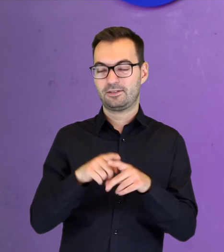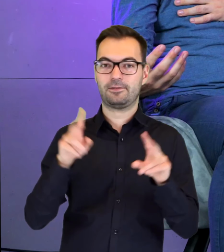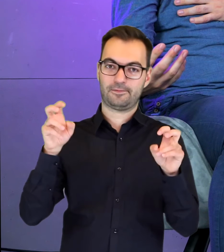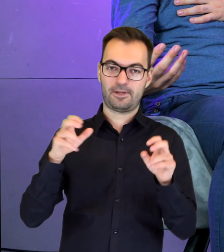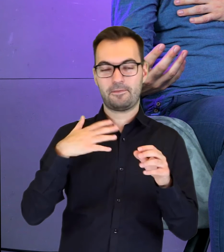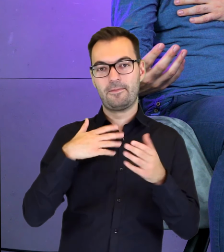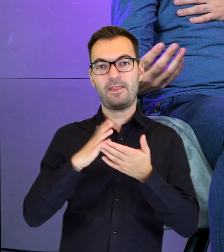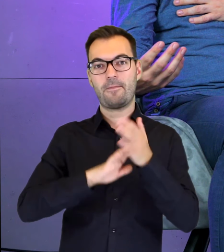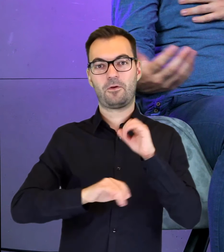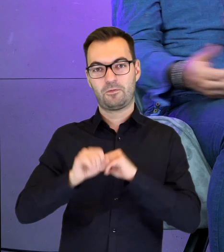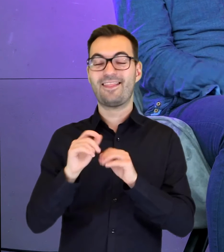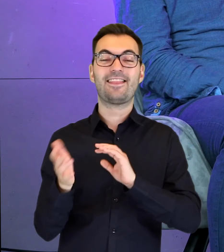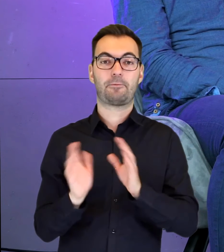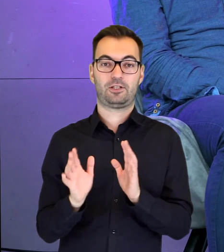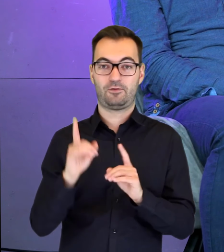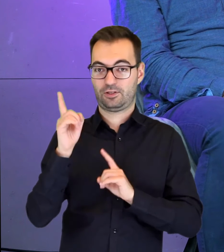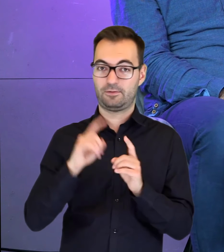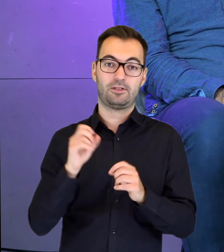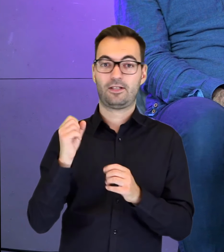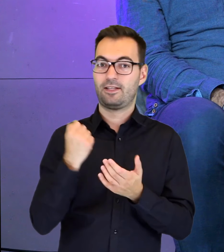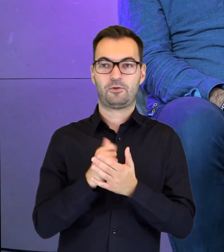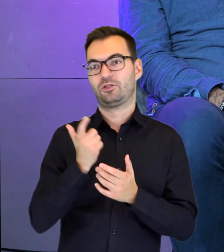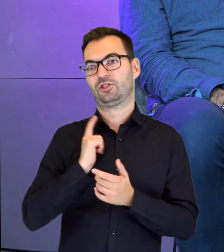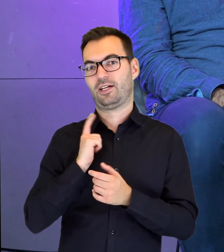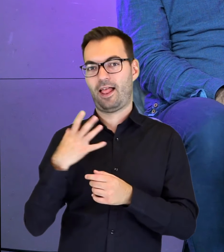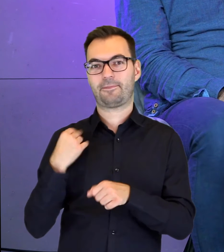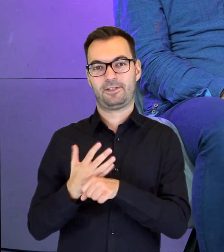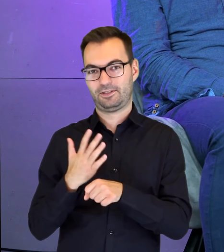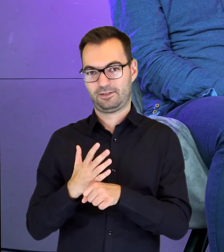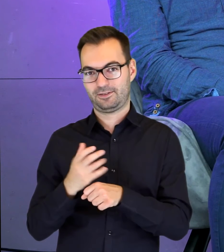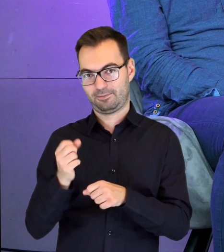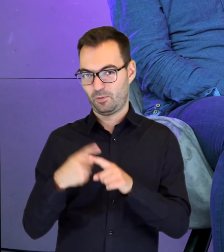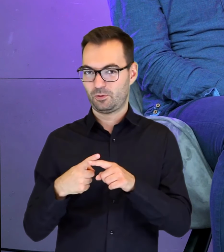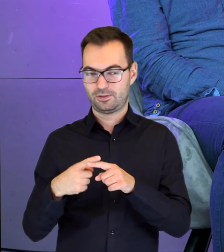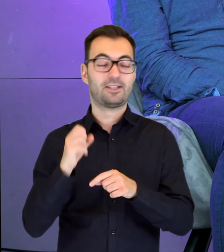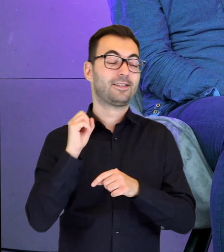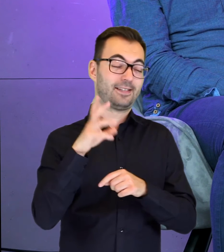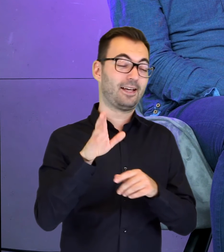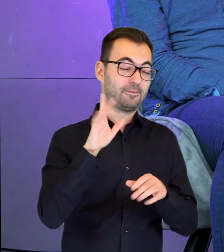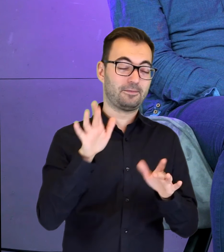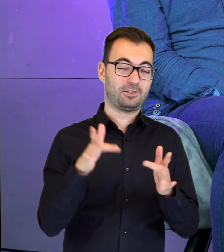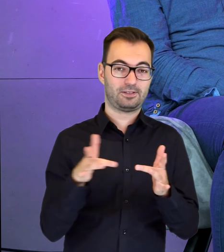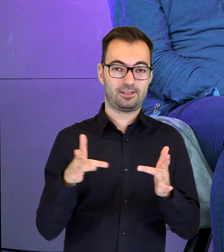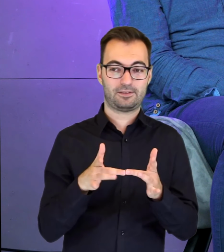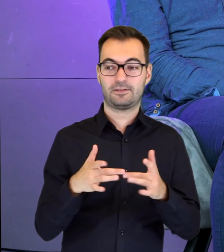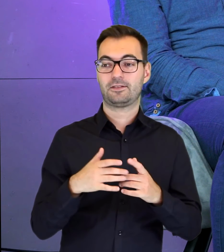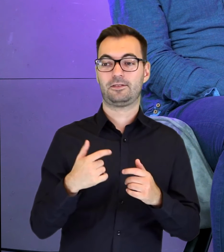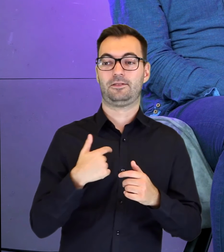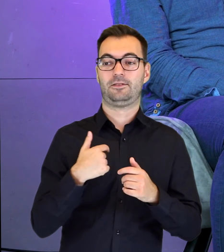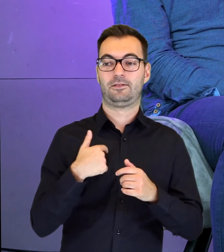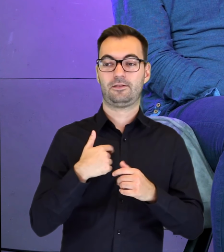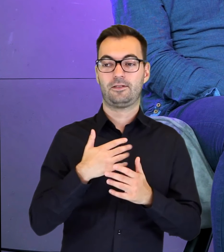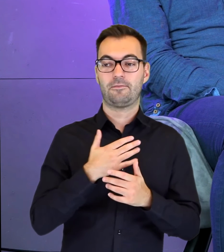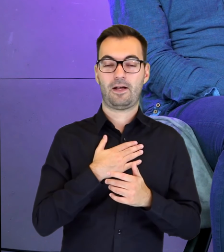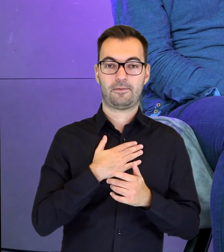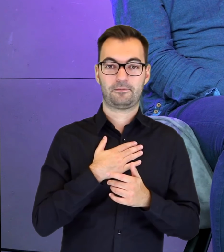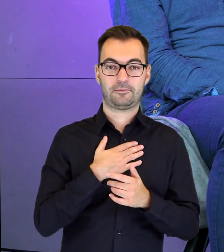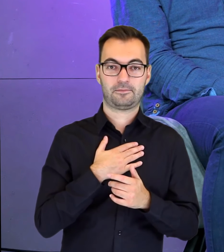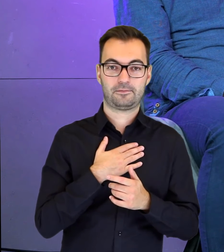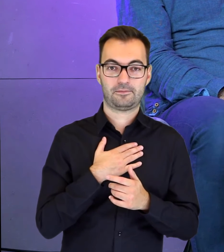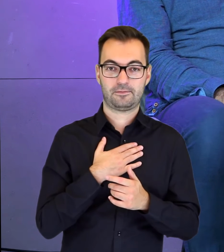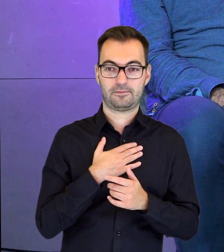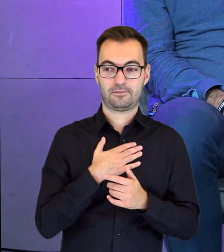nam wszystkim tak czego sobie nie zdajemy nie zdajemy sobie sprawę że my stajemy się osobami z niepełnosprawnością tymczasowo nie nie musimy